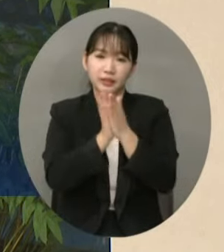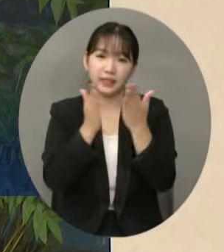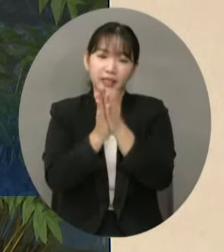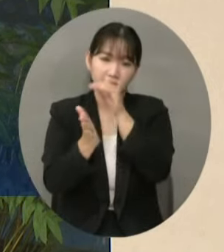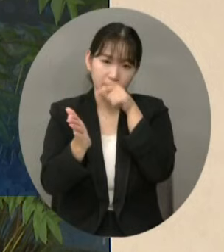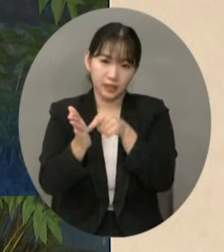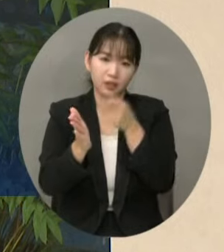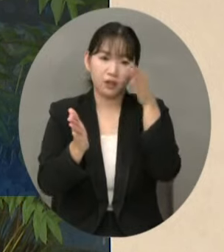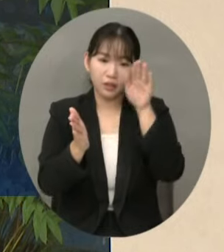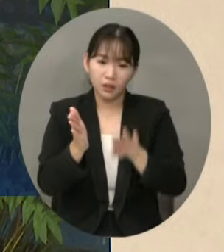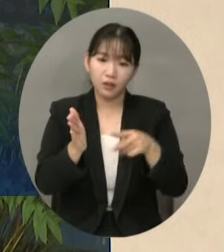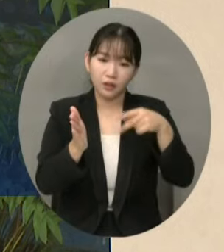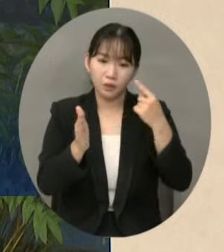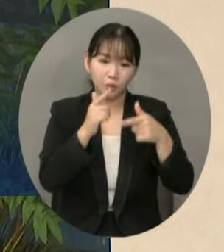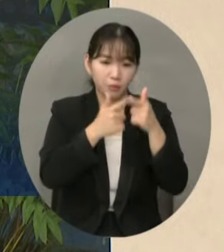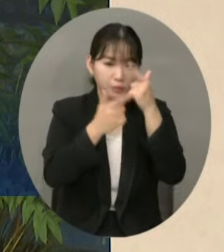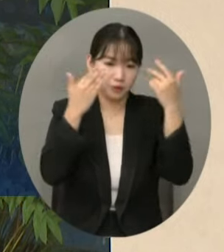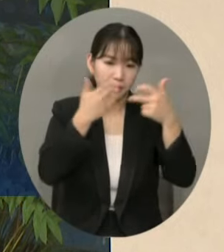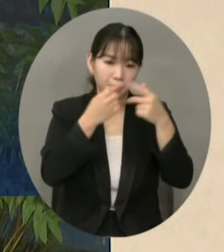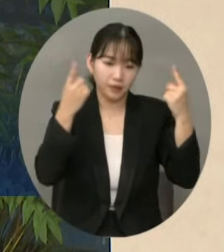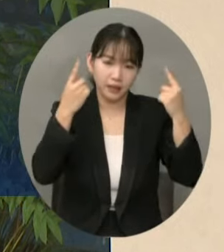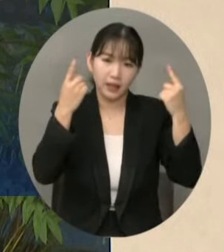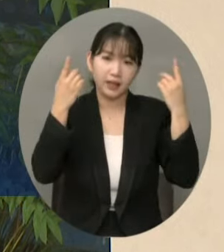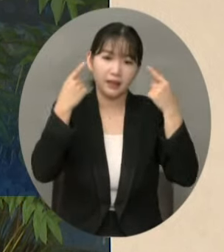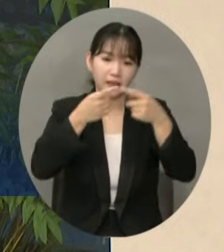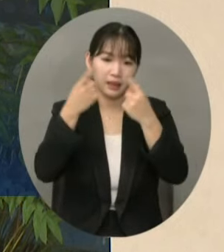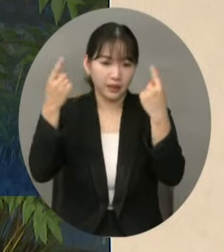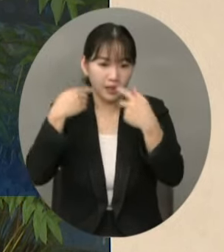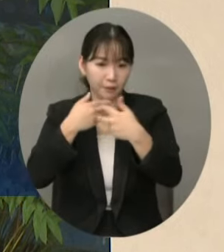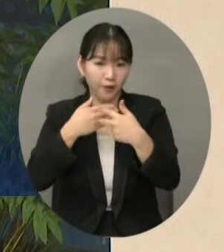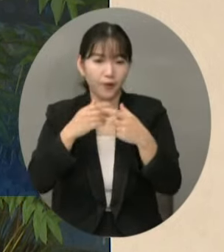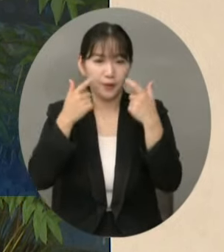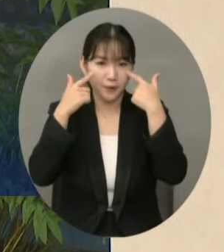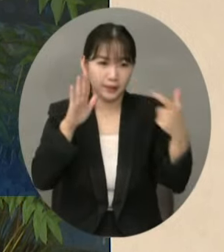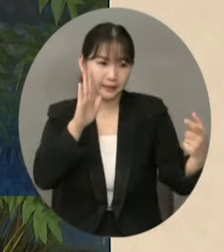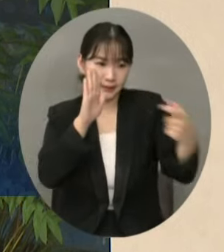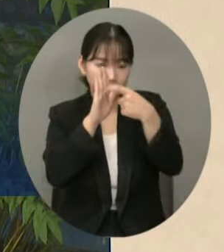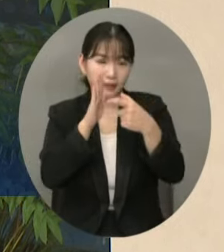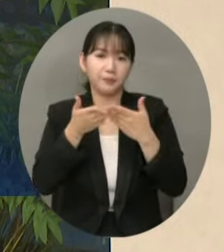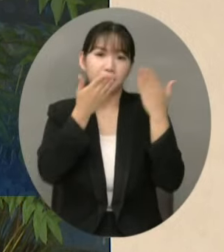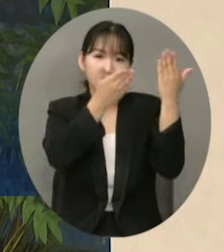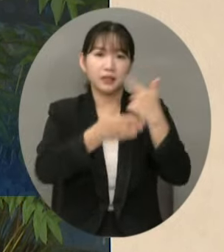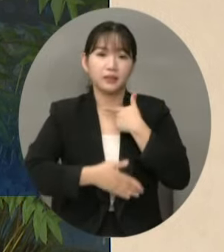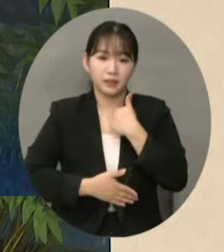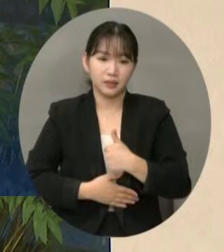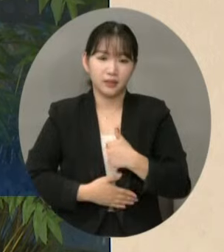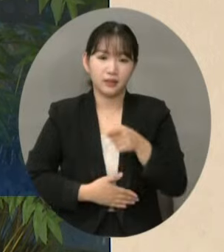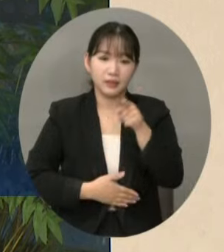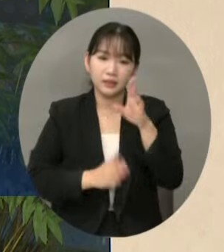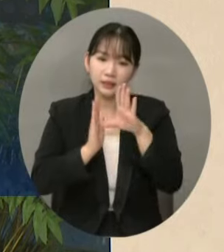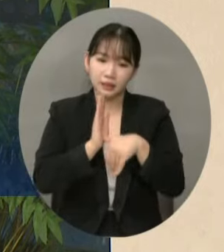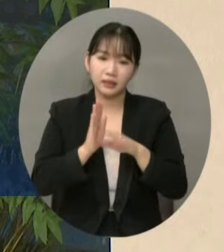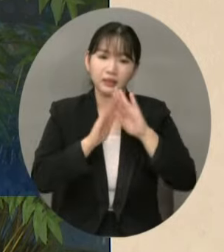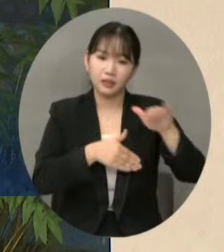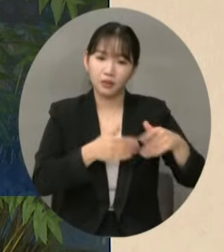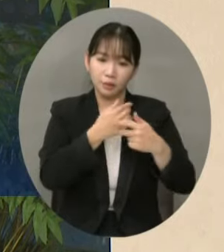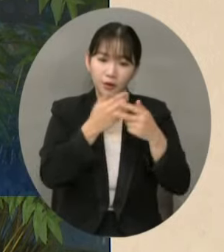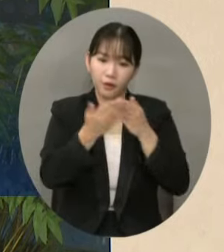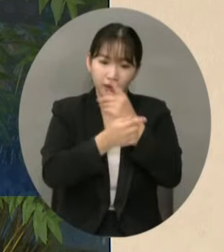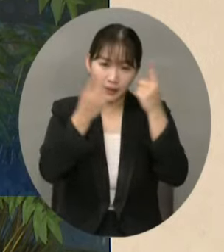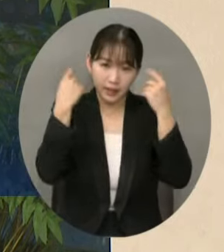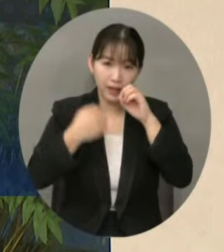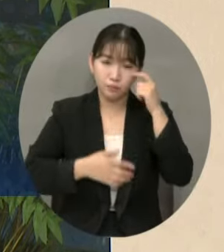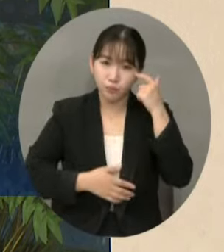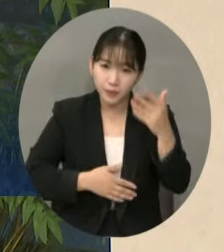있는데 거기에도 목포대 의대 및 대학병원이라고 명시해서 올렸었습니다. 그중에 전라남도